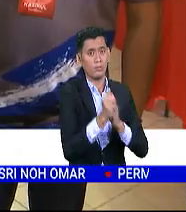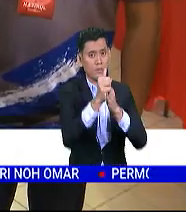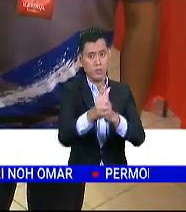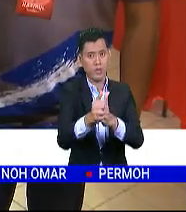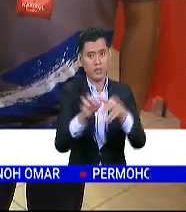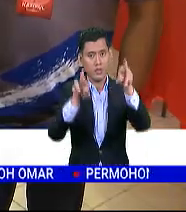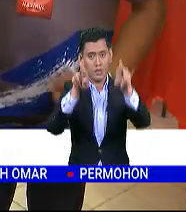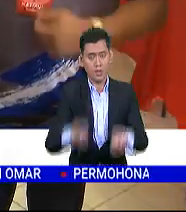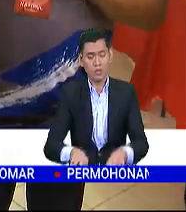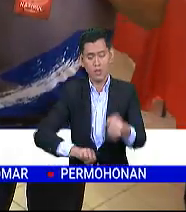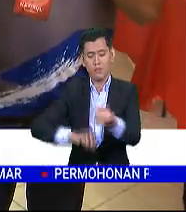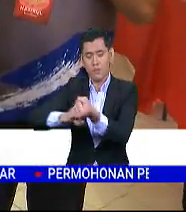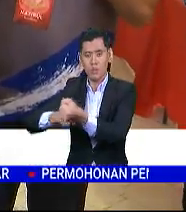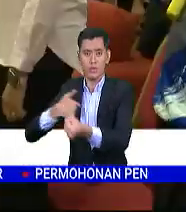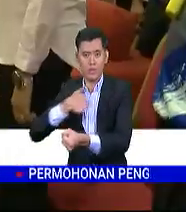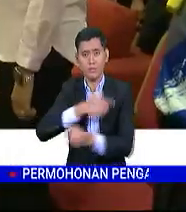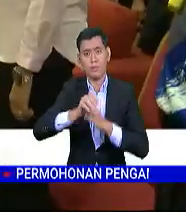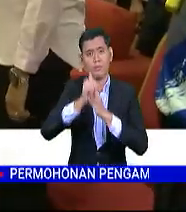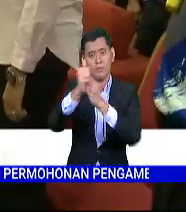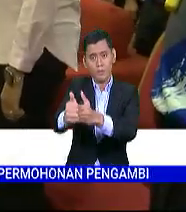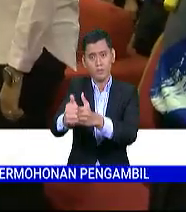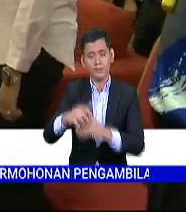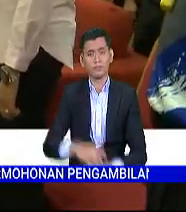rakyat ataupun penyokong-penyokong yang kita pimpin.